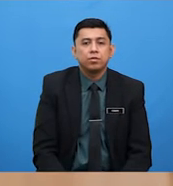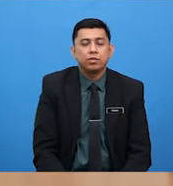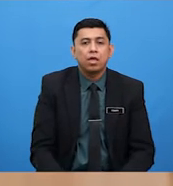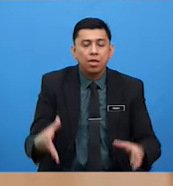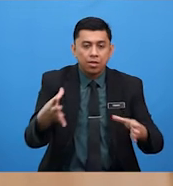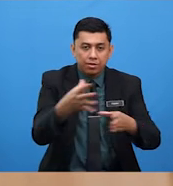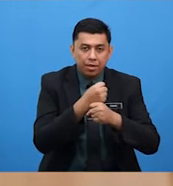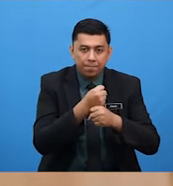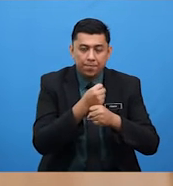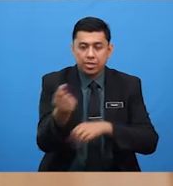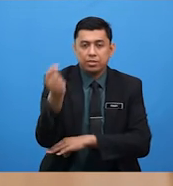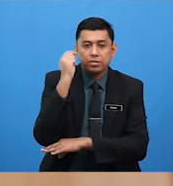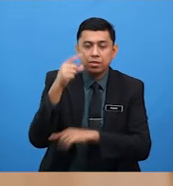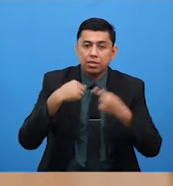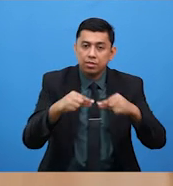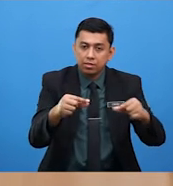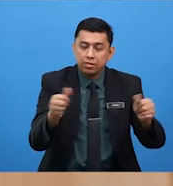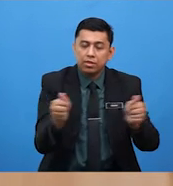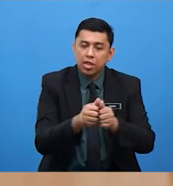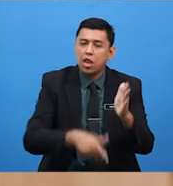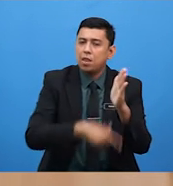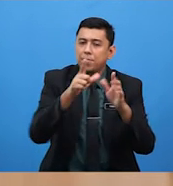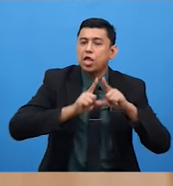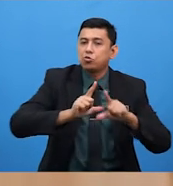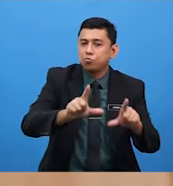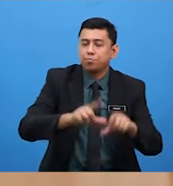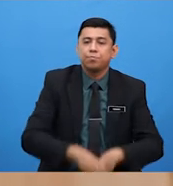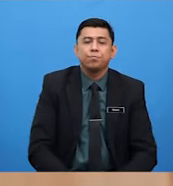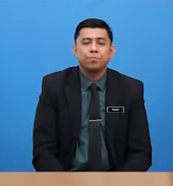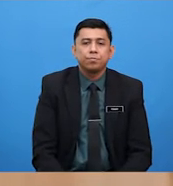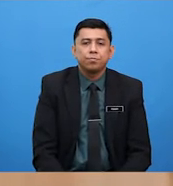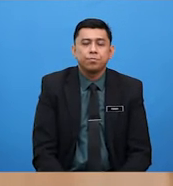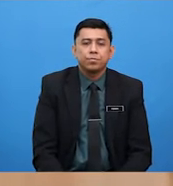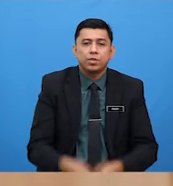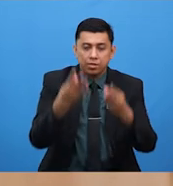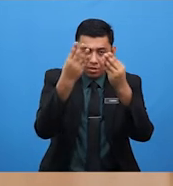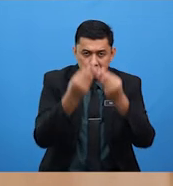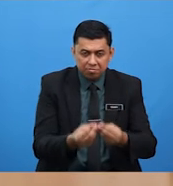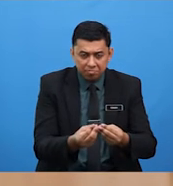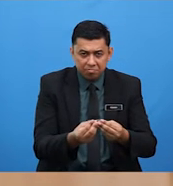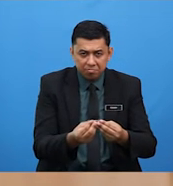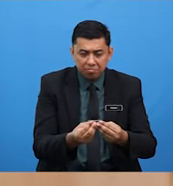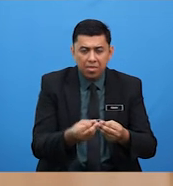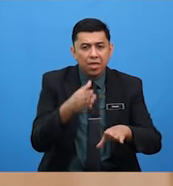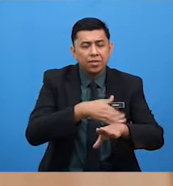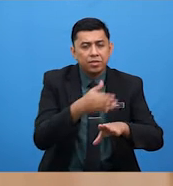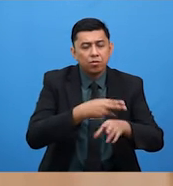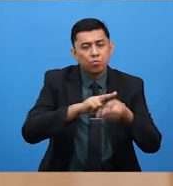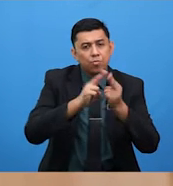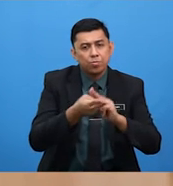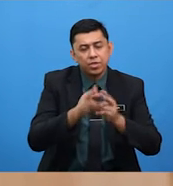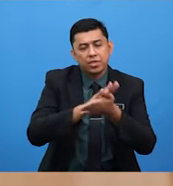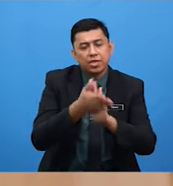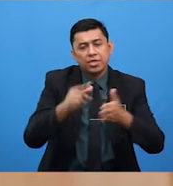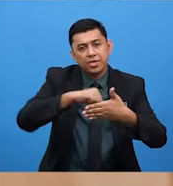Zara-zara memperolehi tenaga dan bergerak dengan lebih laju. Cecair tersejat secara perlahan dan berubah